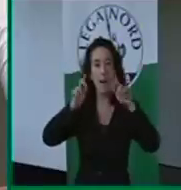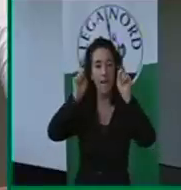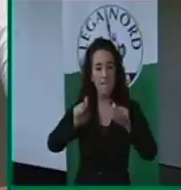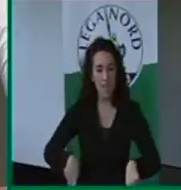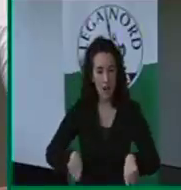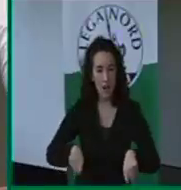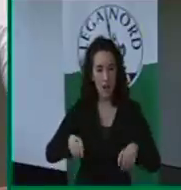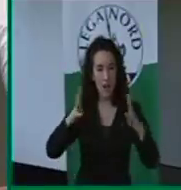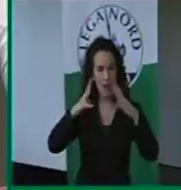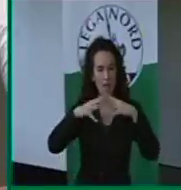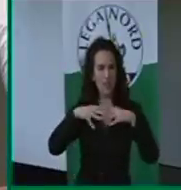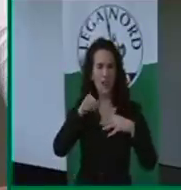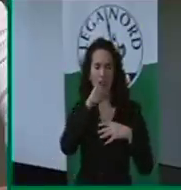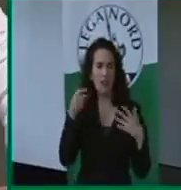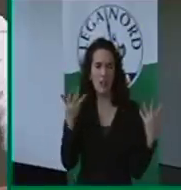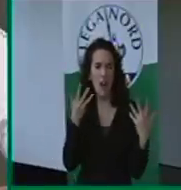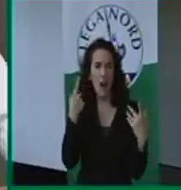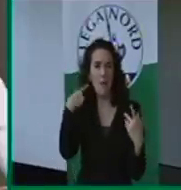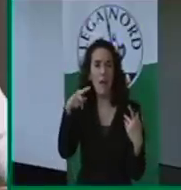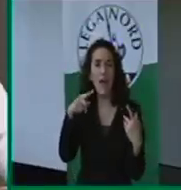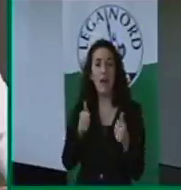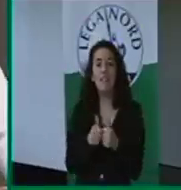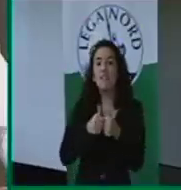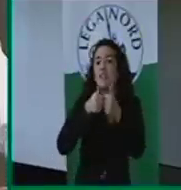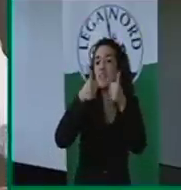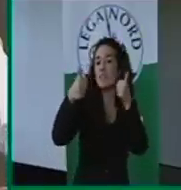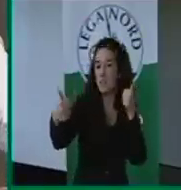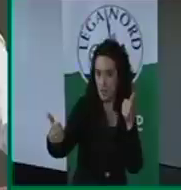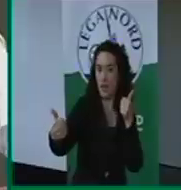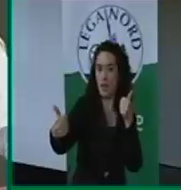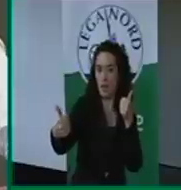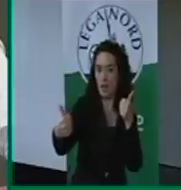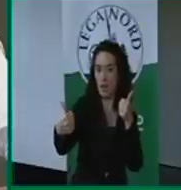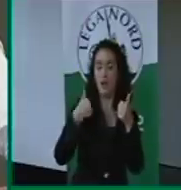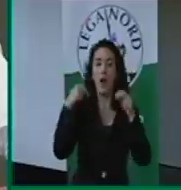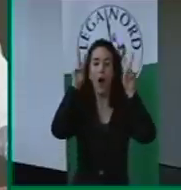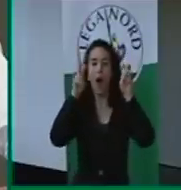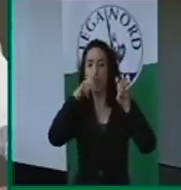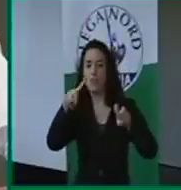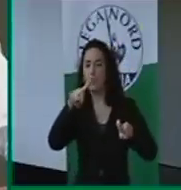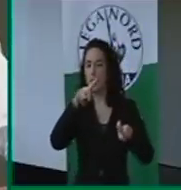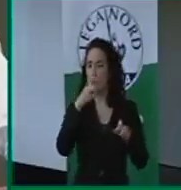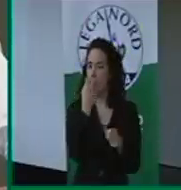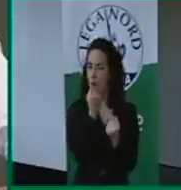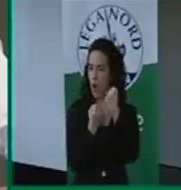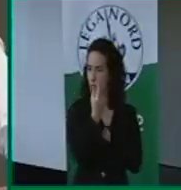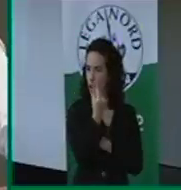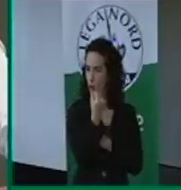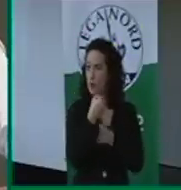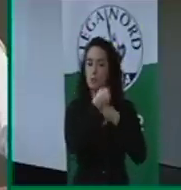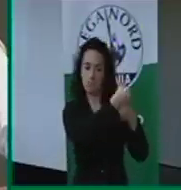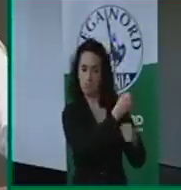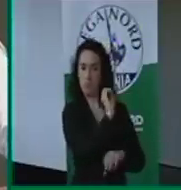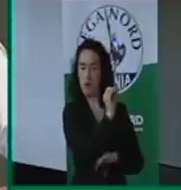diversità lascio i temi economici al professore ormai solo i cretini o quelli in mala fede